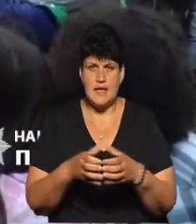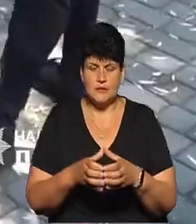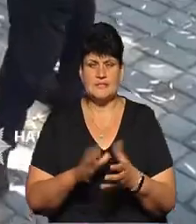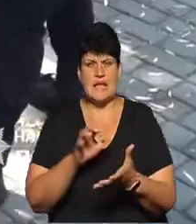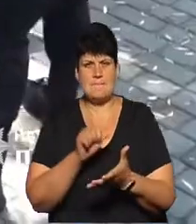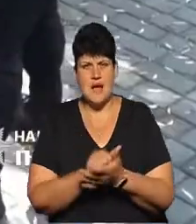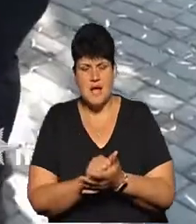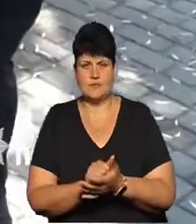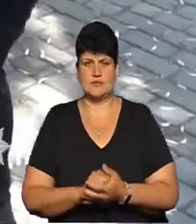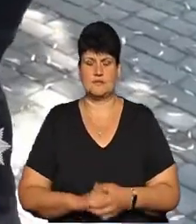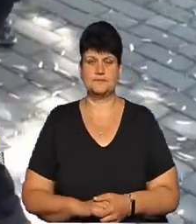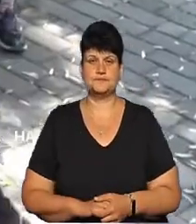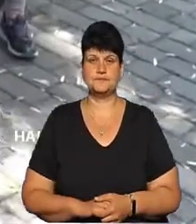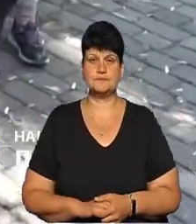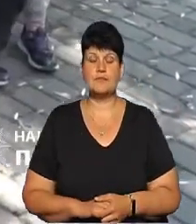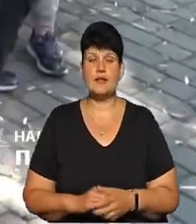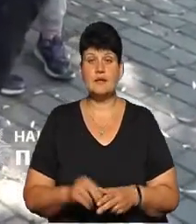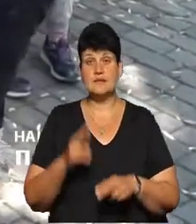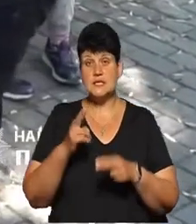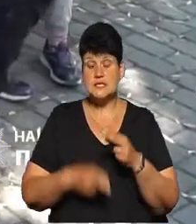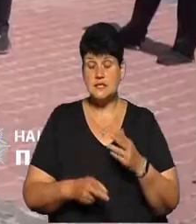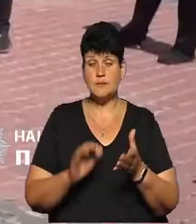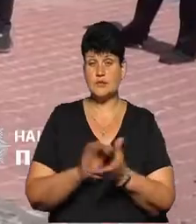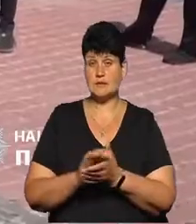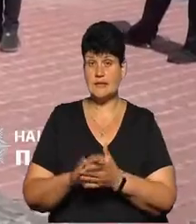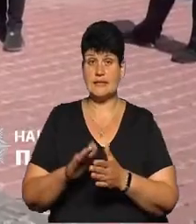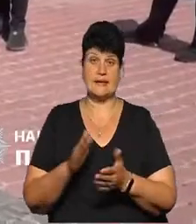завершення поліцейські познайомили дітей зі службовим собакою і